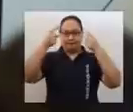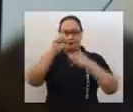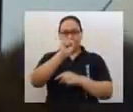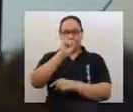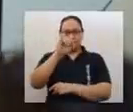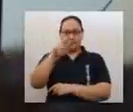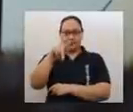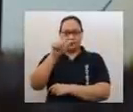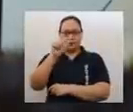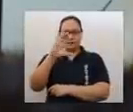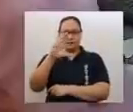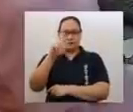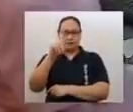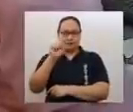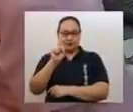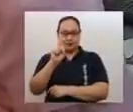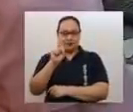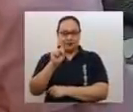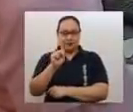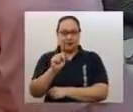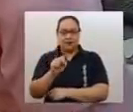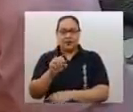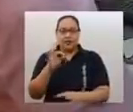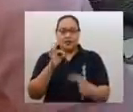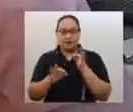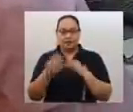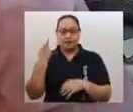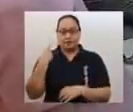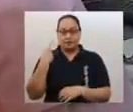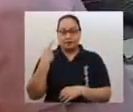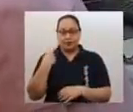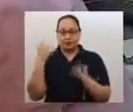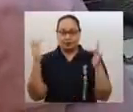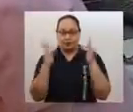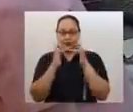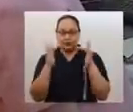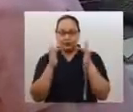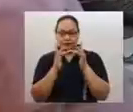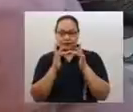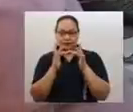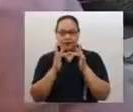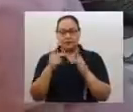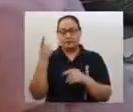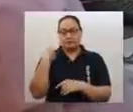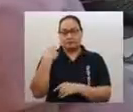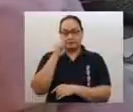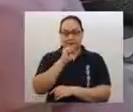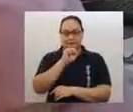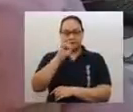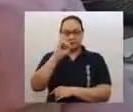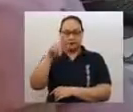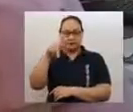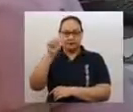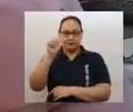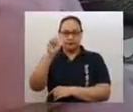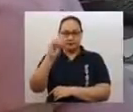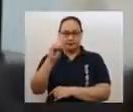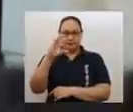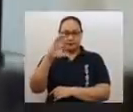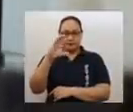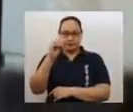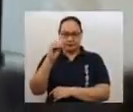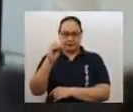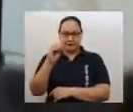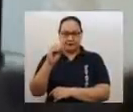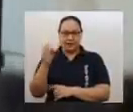nasagutan na SIPACs. Para sa mga mayroong internet access, ang mga digitized SIPACs ay maaari ring makuha